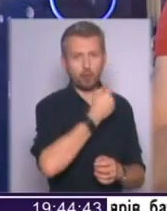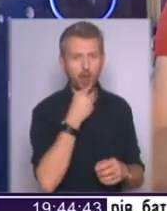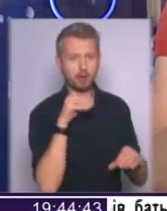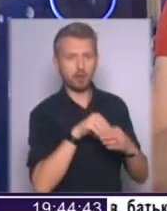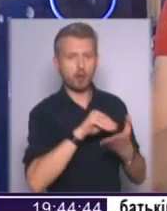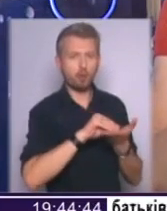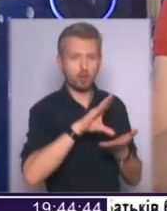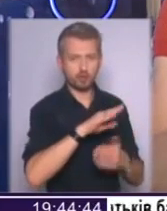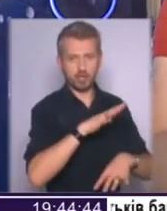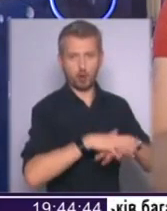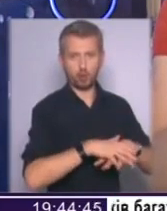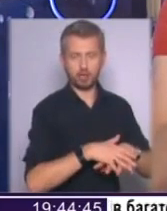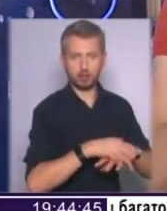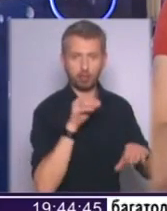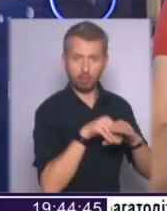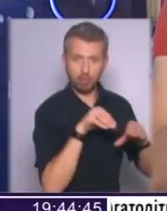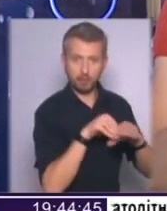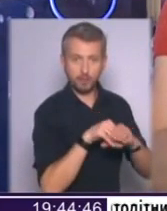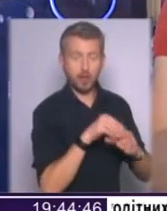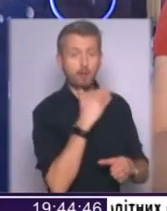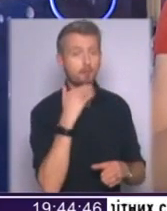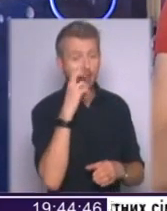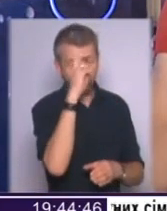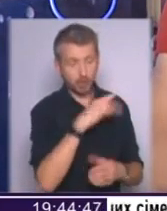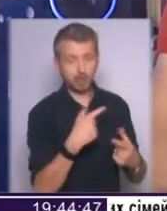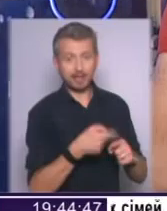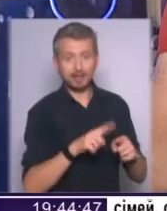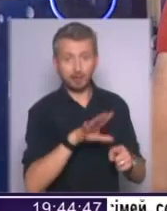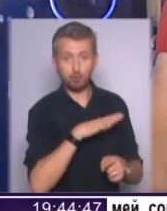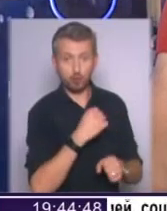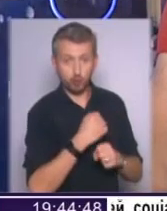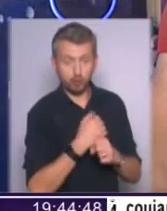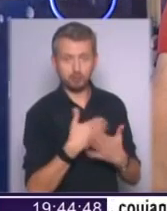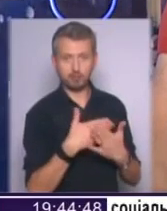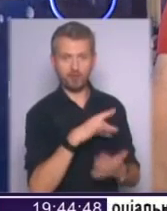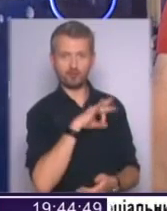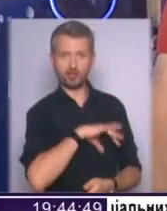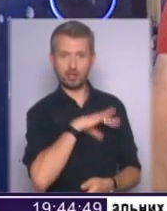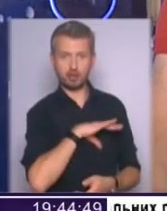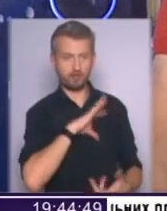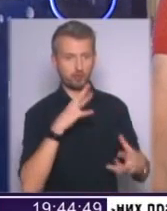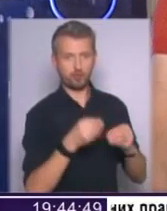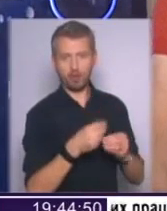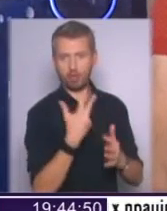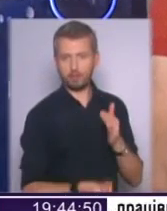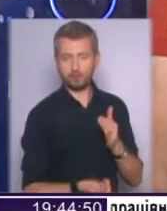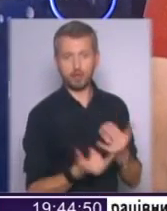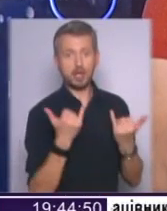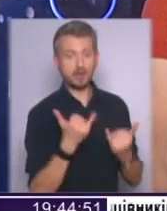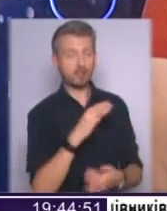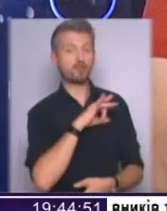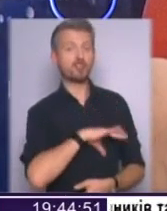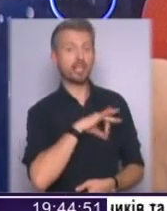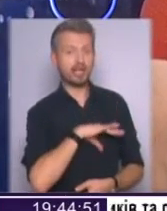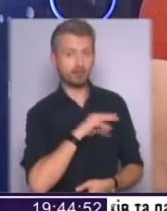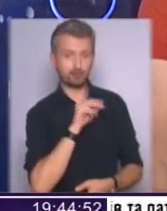накопичувальні рахунки. І насправді багатьох країн, де це було зроблено, наприклад, в тому числі в Чилі, це зрештою зазнало невдачі. Тому що зараз, до речі, в Чилі, яка